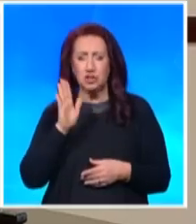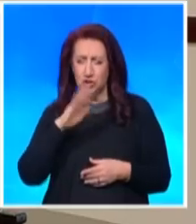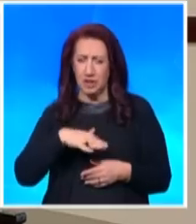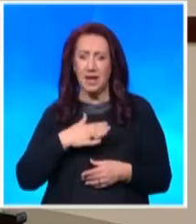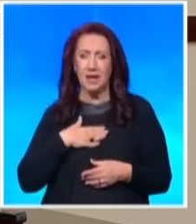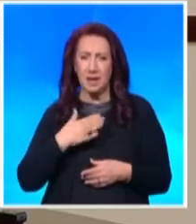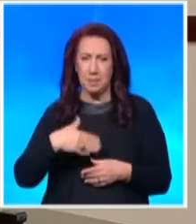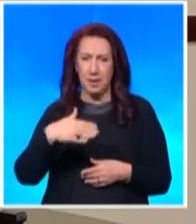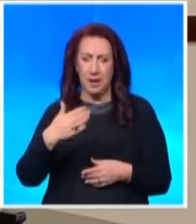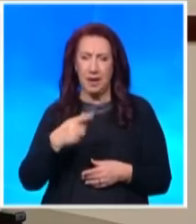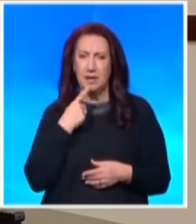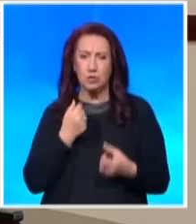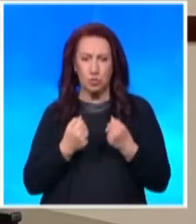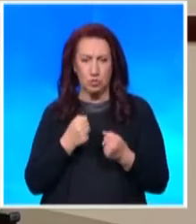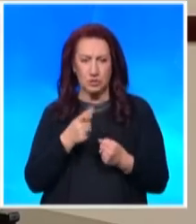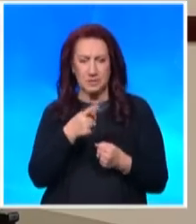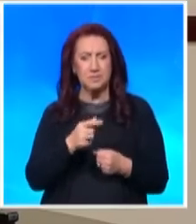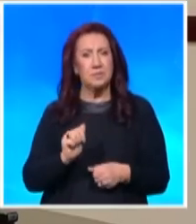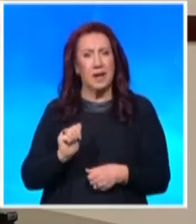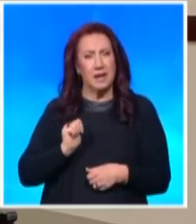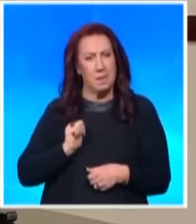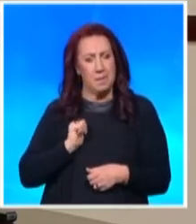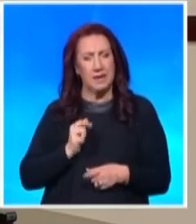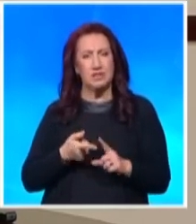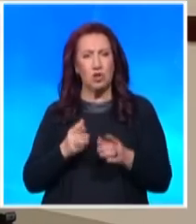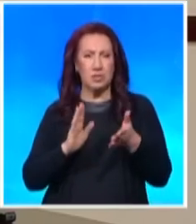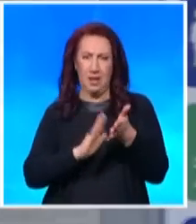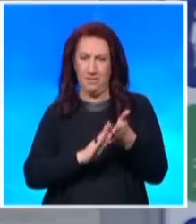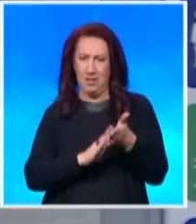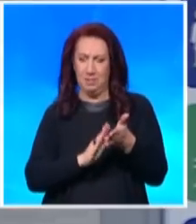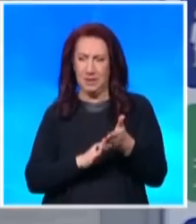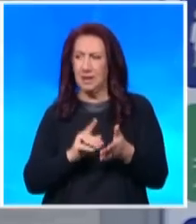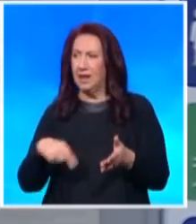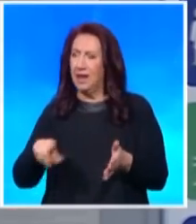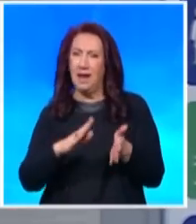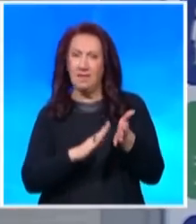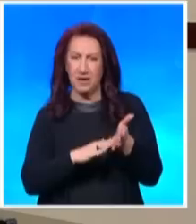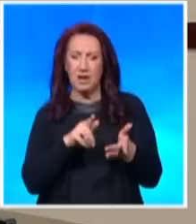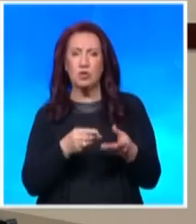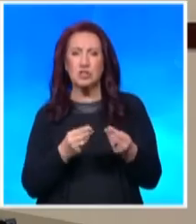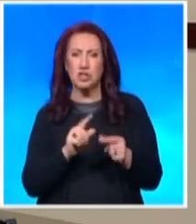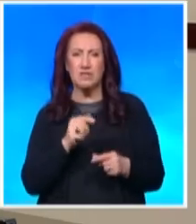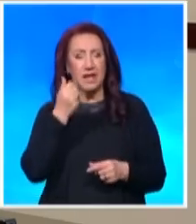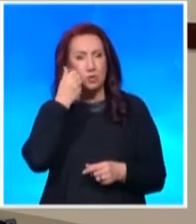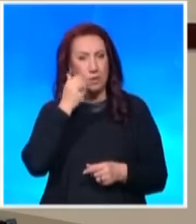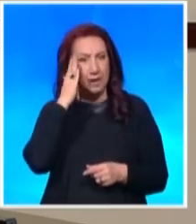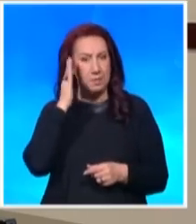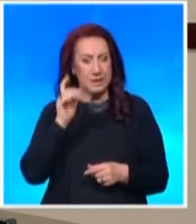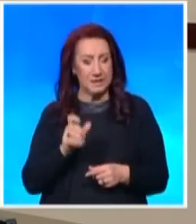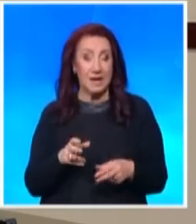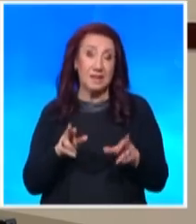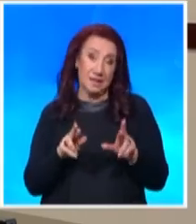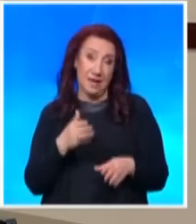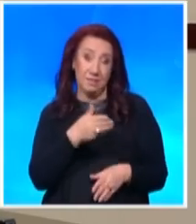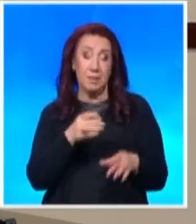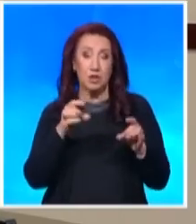министър да се пази от хвалбите. Похваленият министър не е добър министър. Надявам се новият министър да има почивен ден,